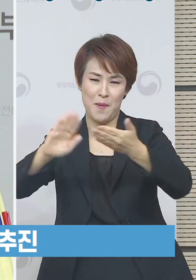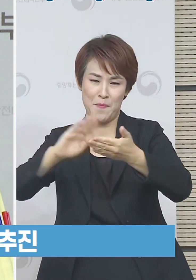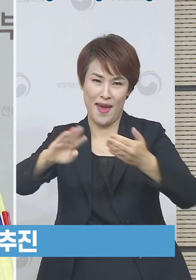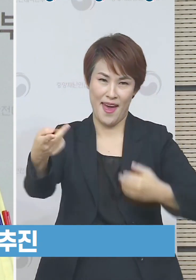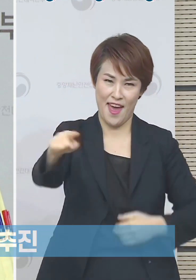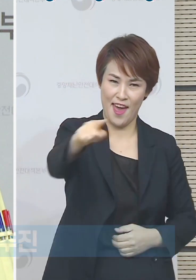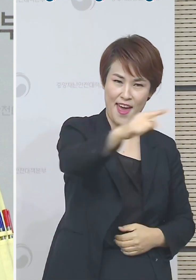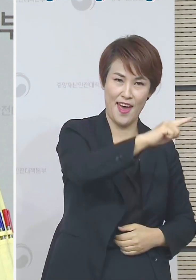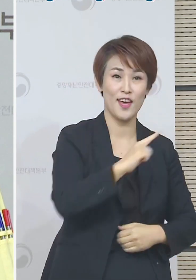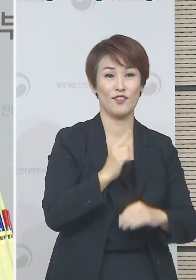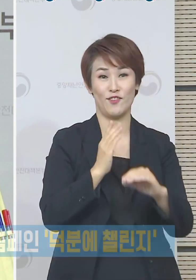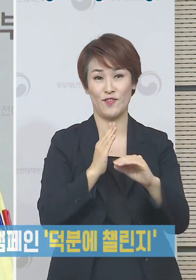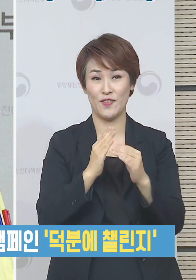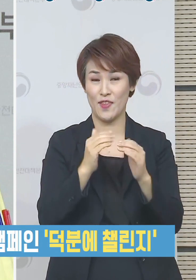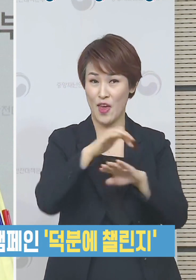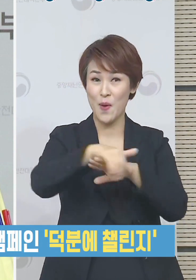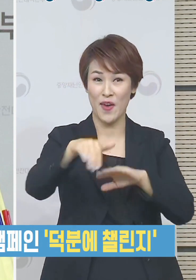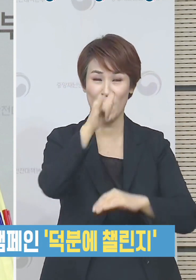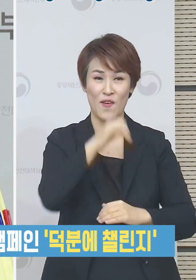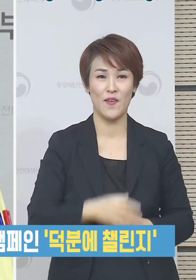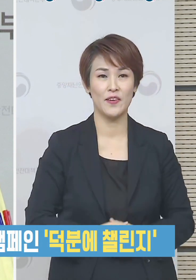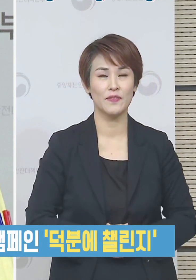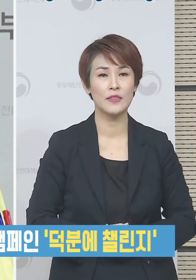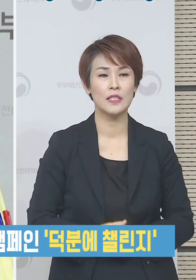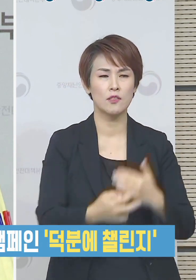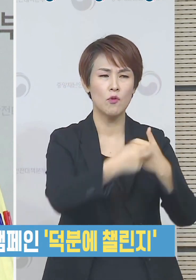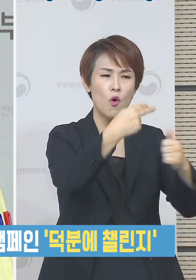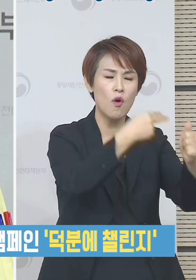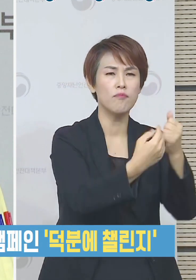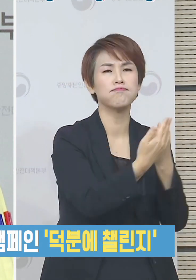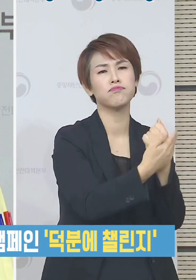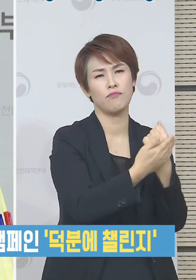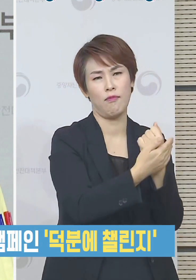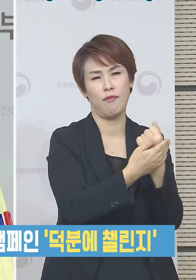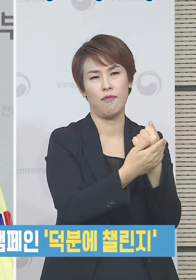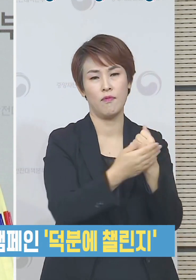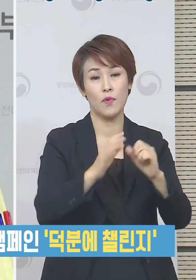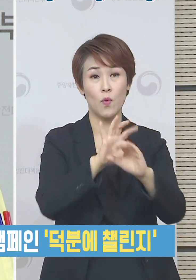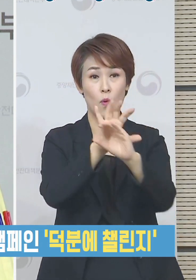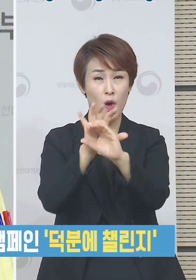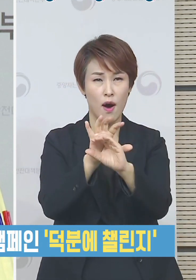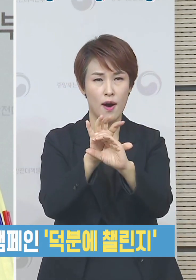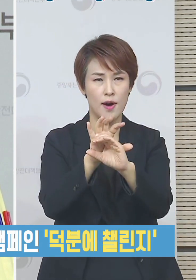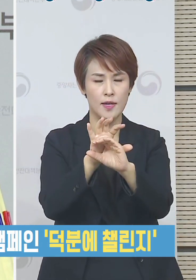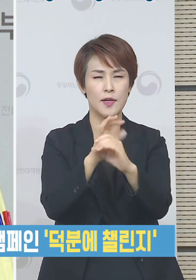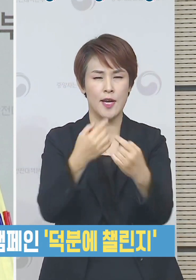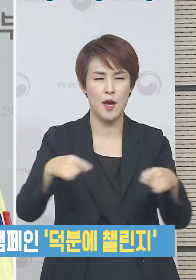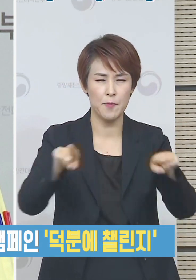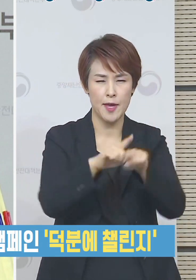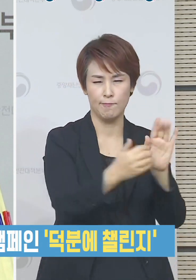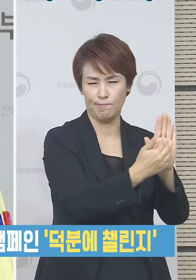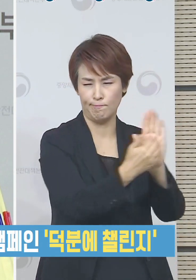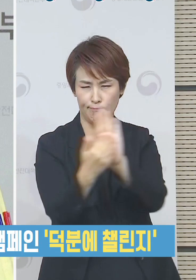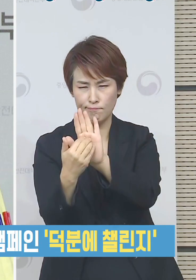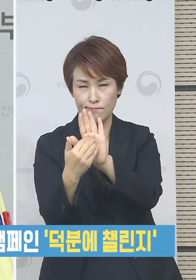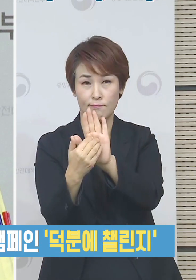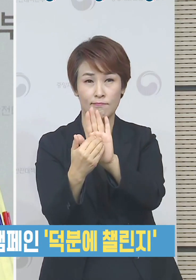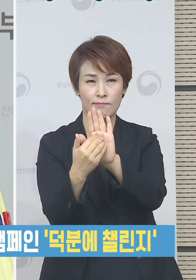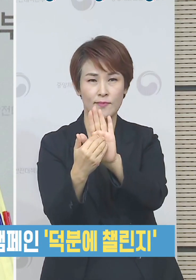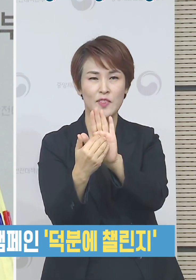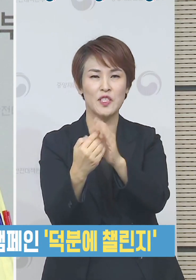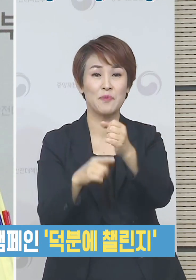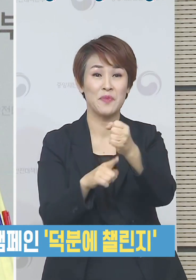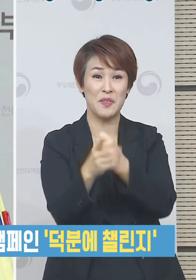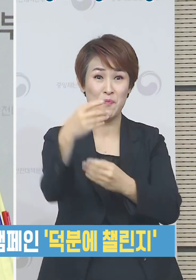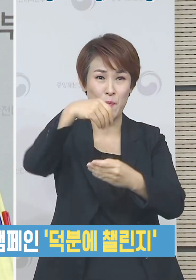예정입니다. 의료진 덕분에 우리 사회가 코로나19 위기를 함께 극복해 나가고 있다는 뜻을